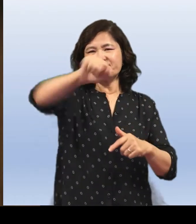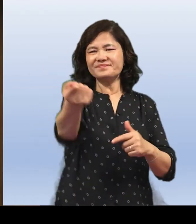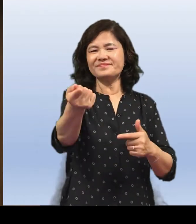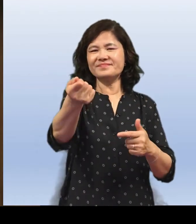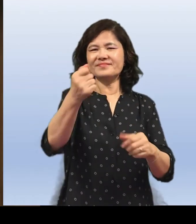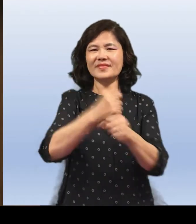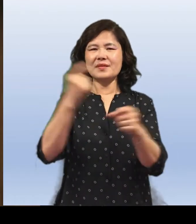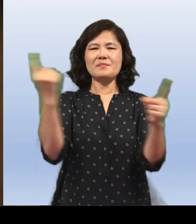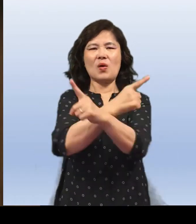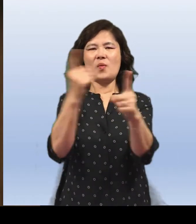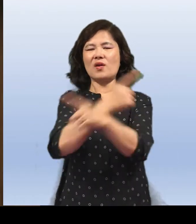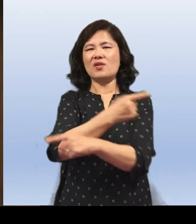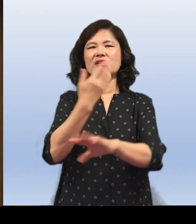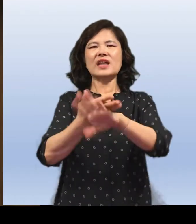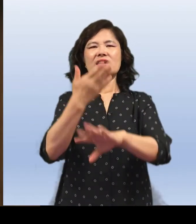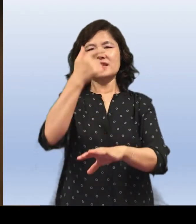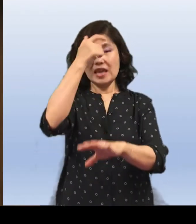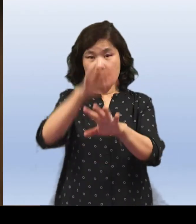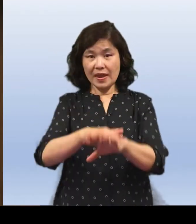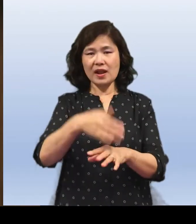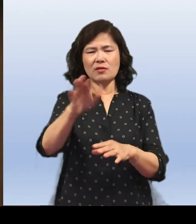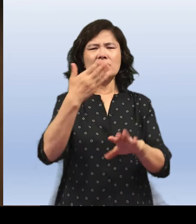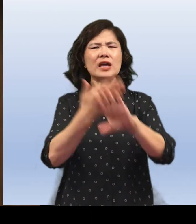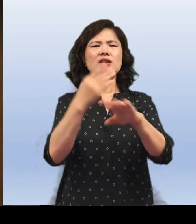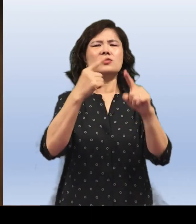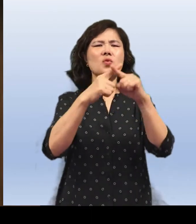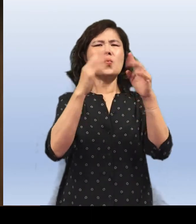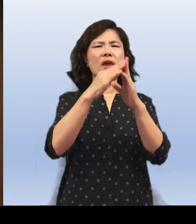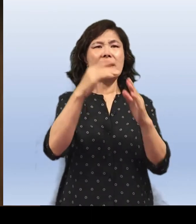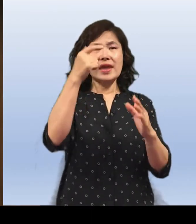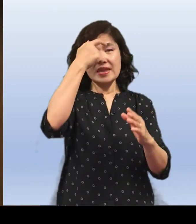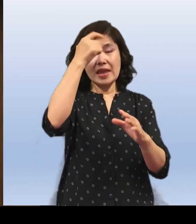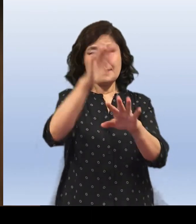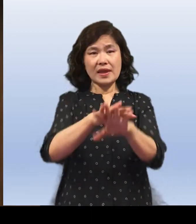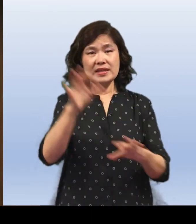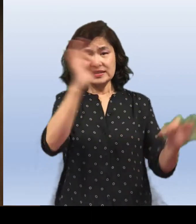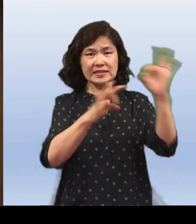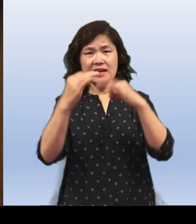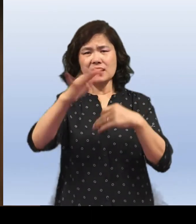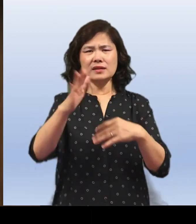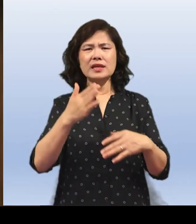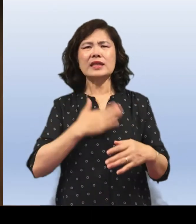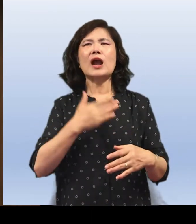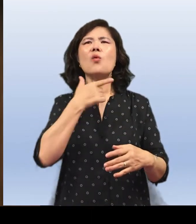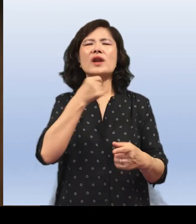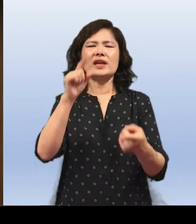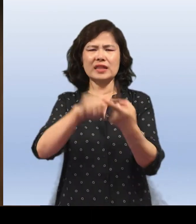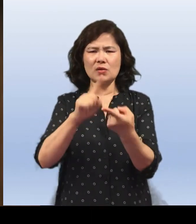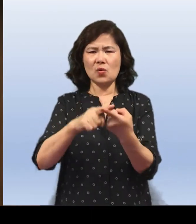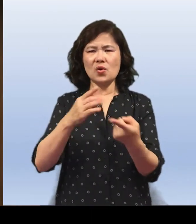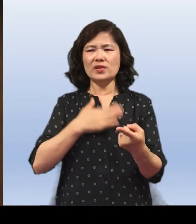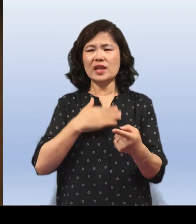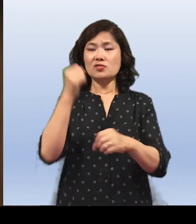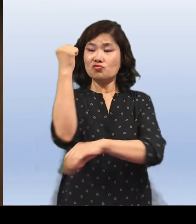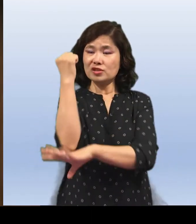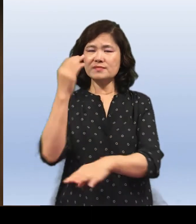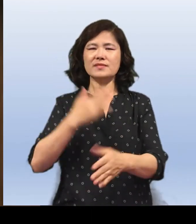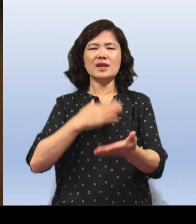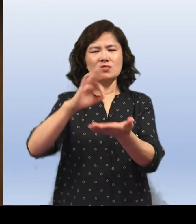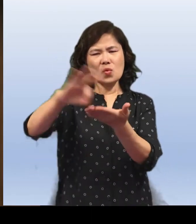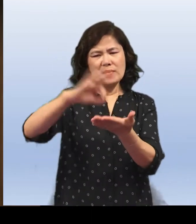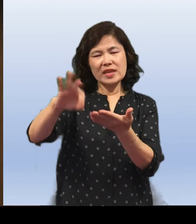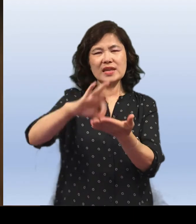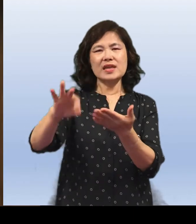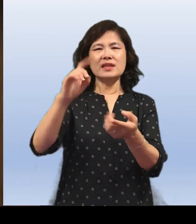돌려서 다른 예배를 찾아가거나 다른 교회의 예배를 찾아가는 어떤 자기 중심적이고 소비주의적인 예배를 오늘